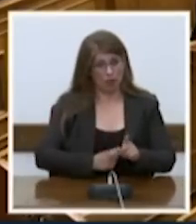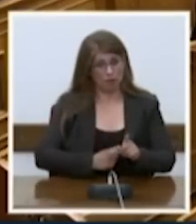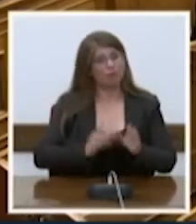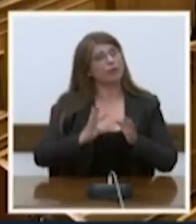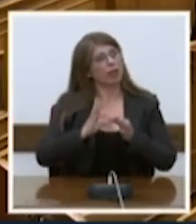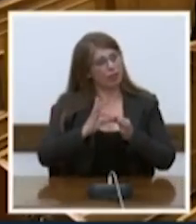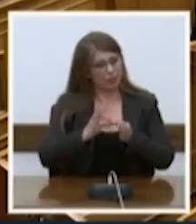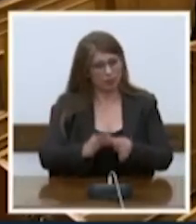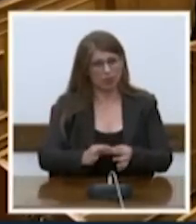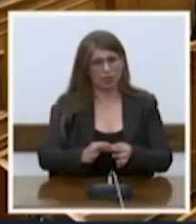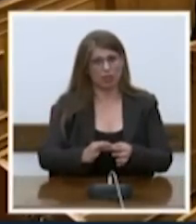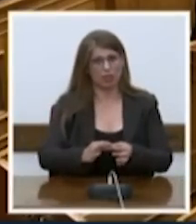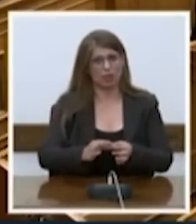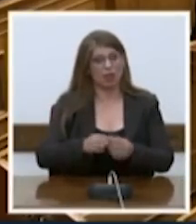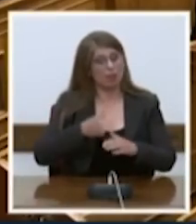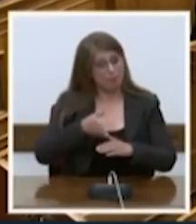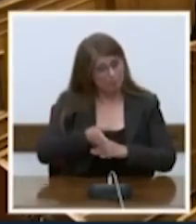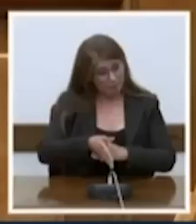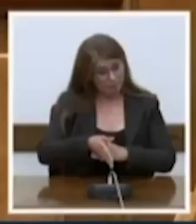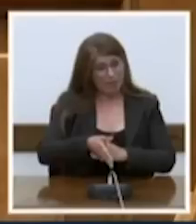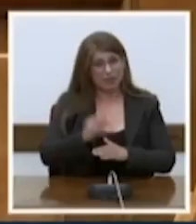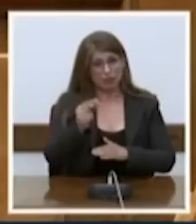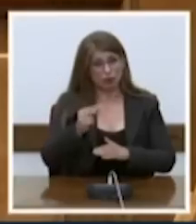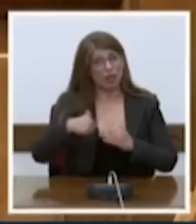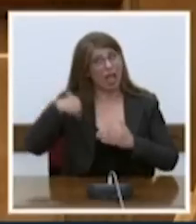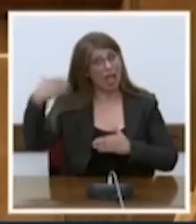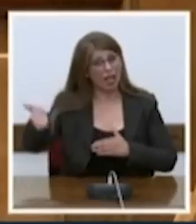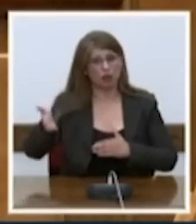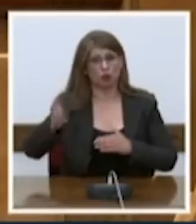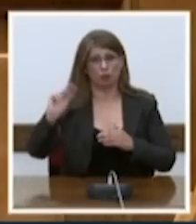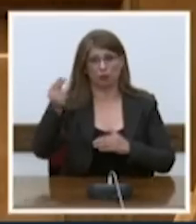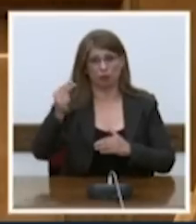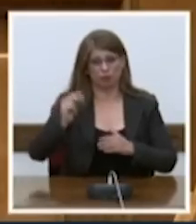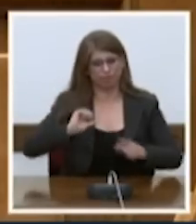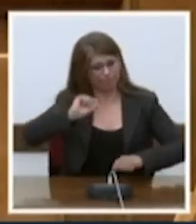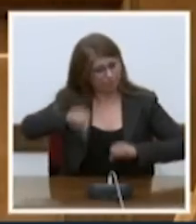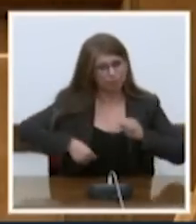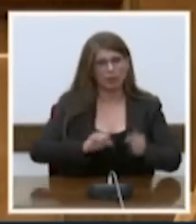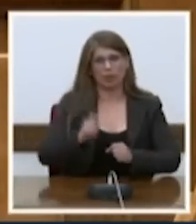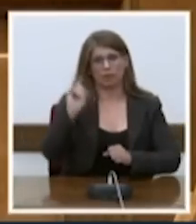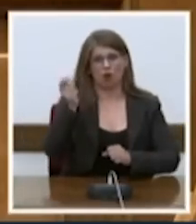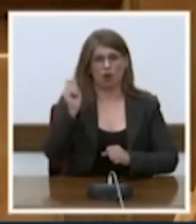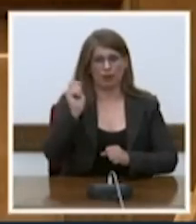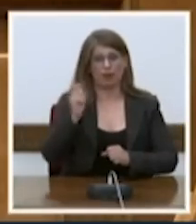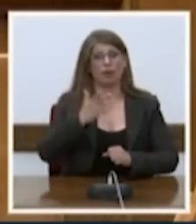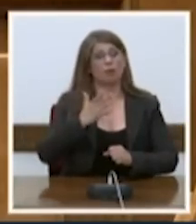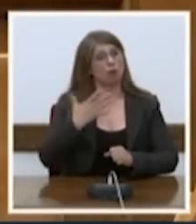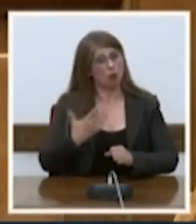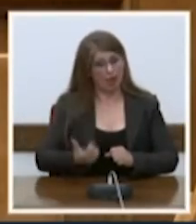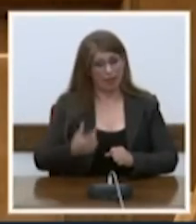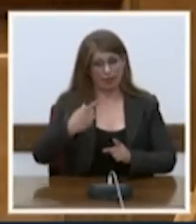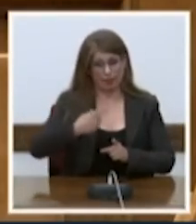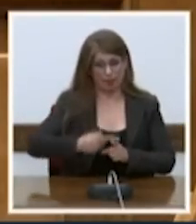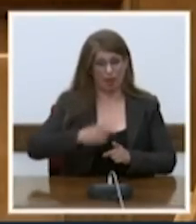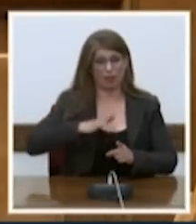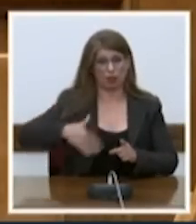συνεχίσει και μέσα και έξω από τη Βουλή να αντιπαλεύει την πολιτική που θέτει τη χώρα και το λαό